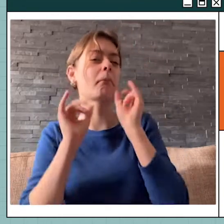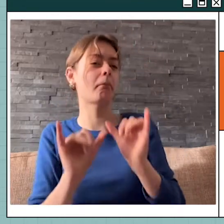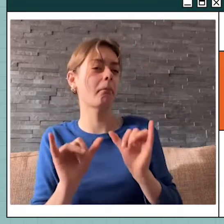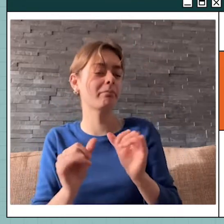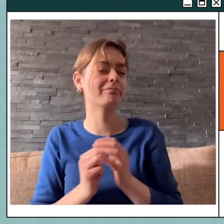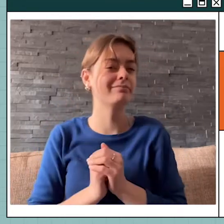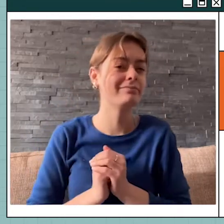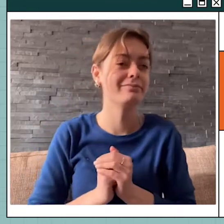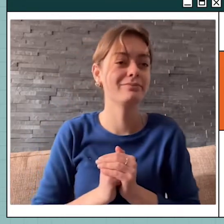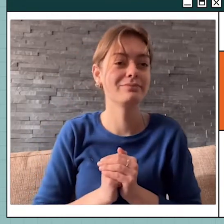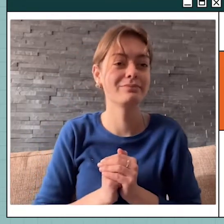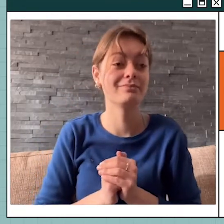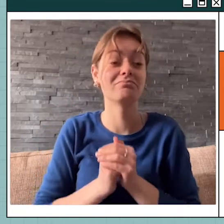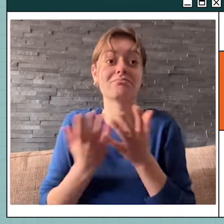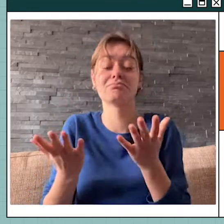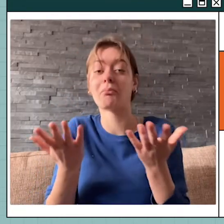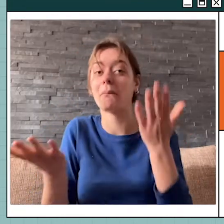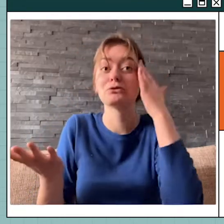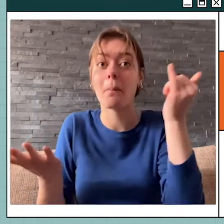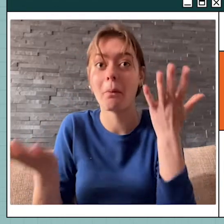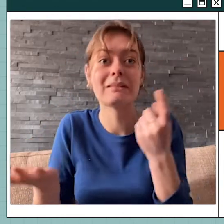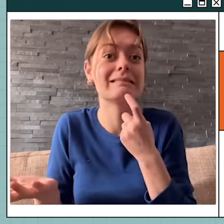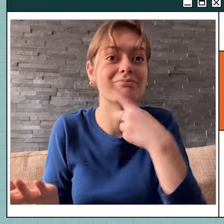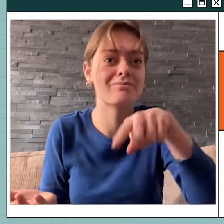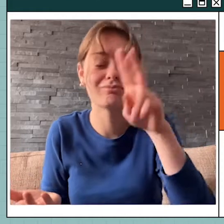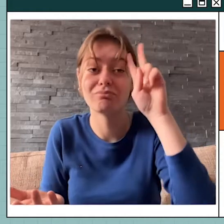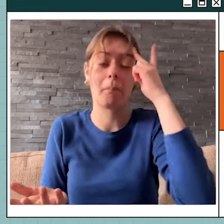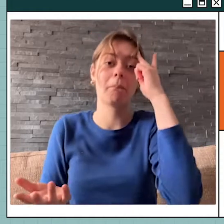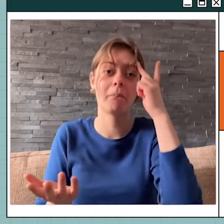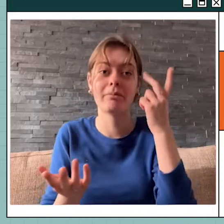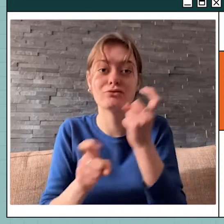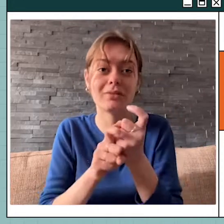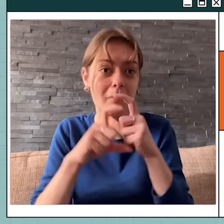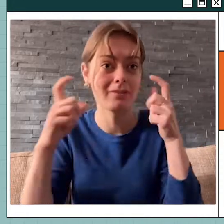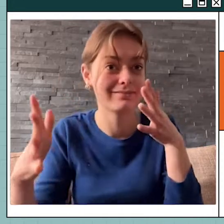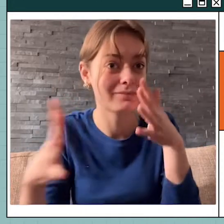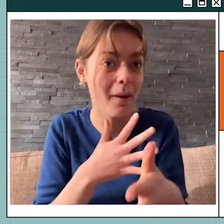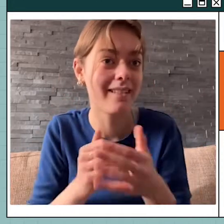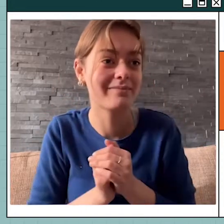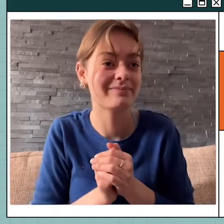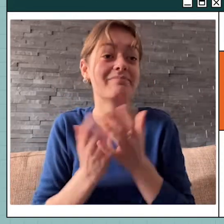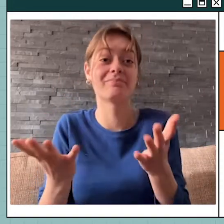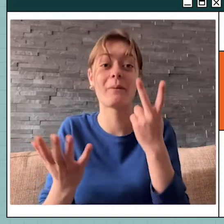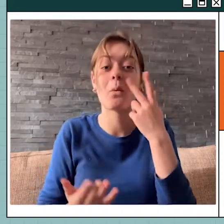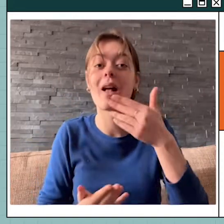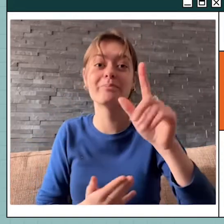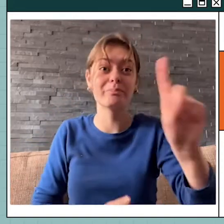j'espère aussi qu'elle a semé une petite graine de réflexion en vous. Et qui sait, peut-être que vous allez vous acheter un masque